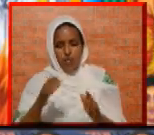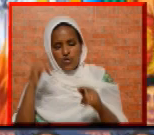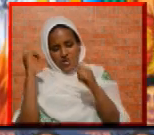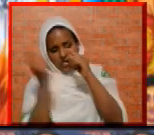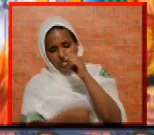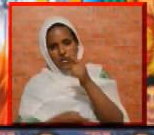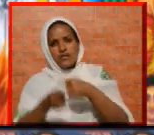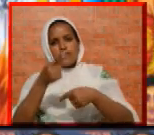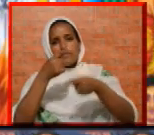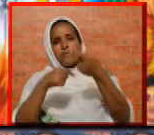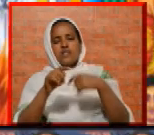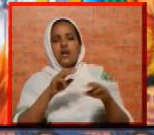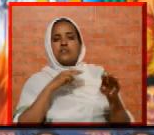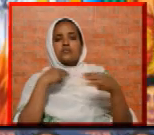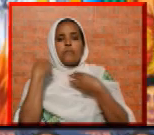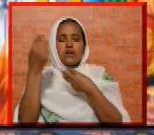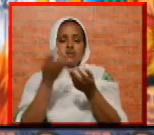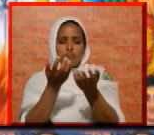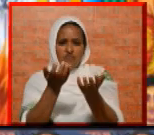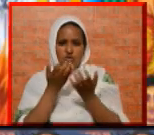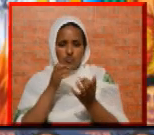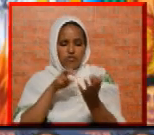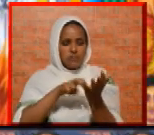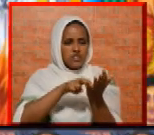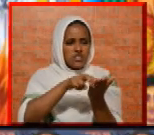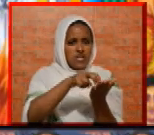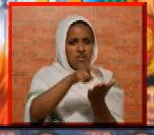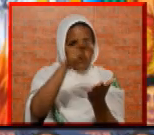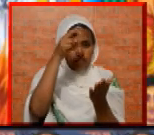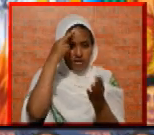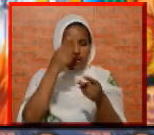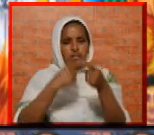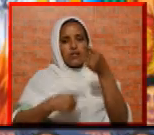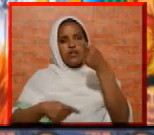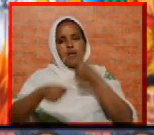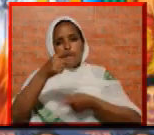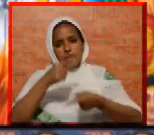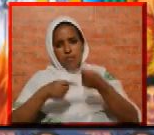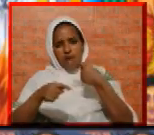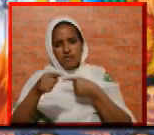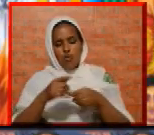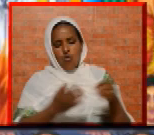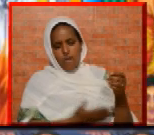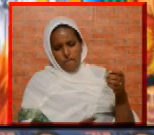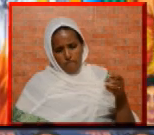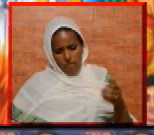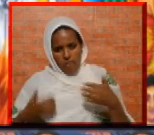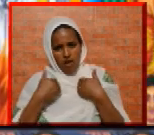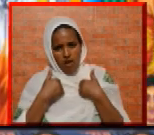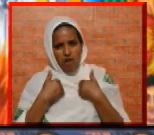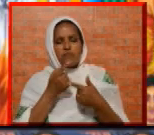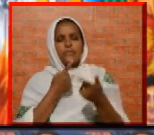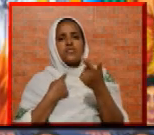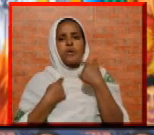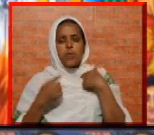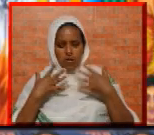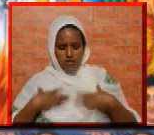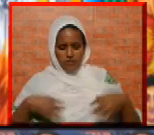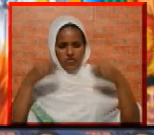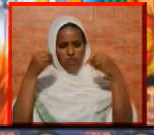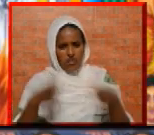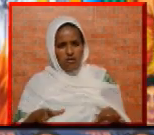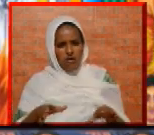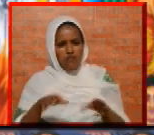በአካላዊ ቅጣት የሚመጣ ሰማይትነትን ቢሸሹትም በስደት አማካኝነት የሚመጣው መራ መጠማት